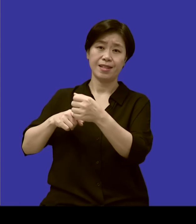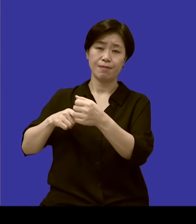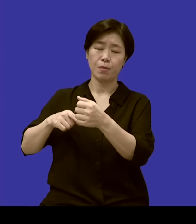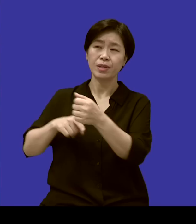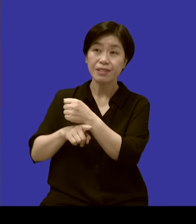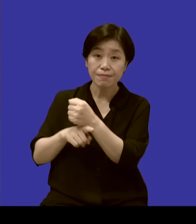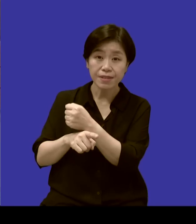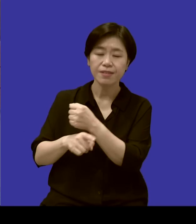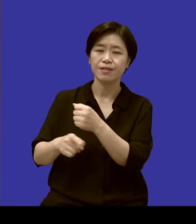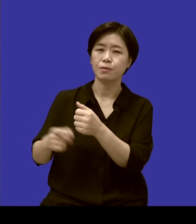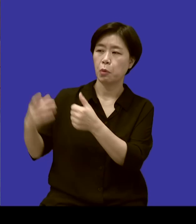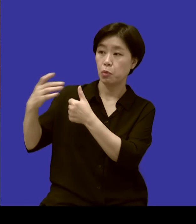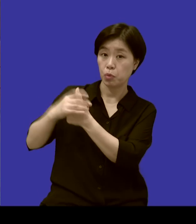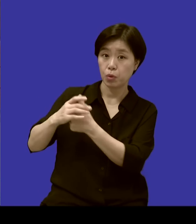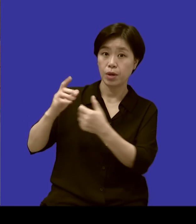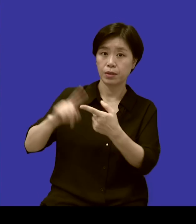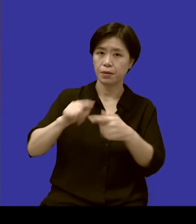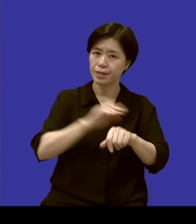진행을 하시는 거예요.